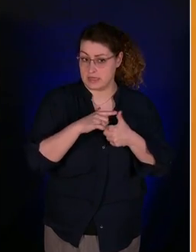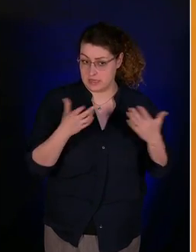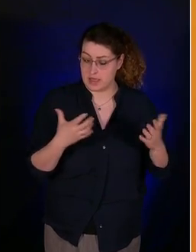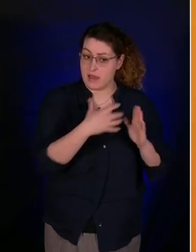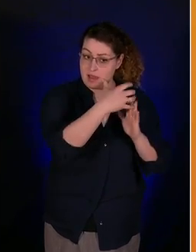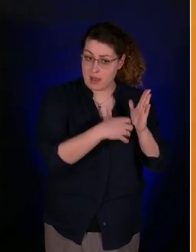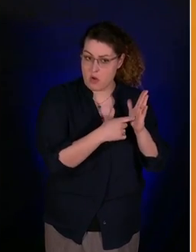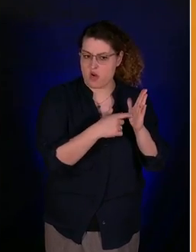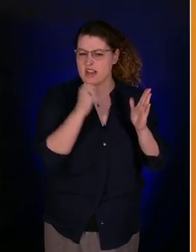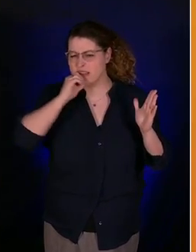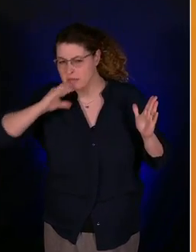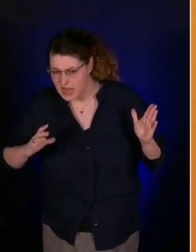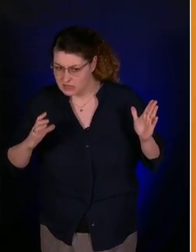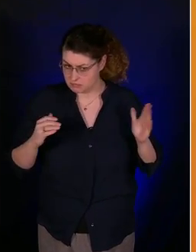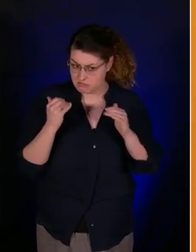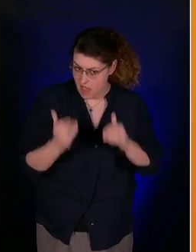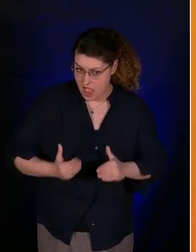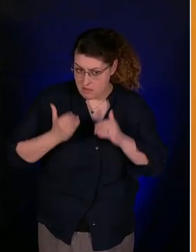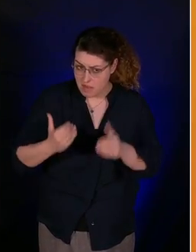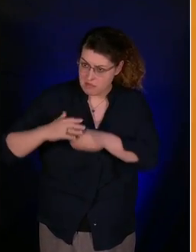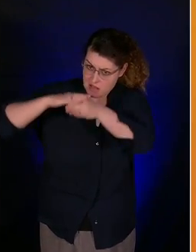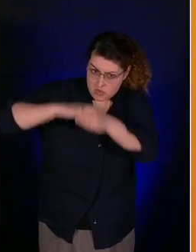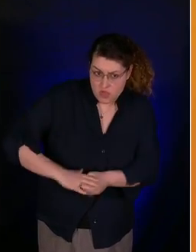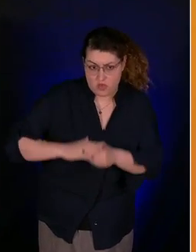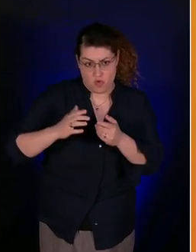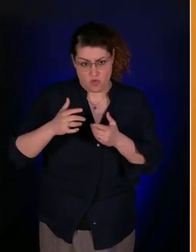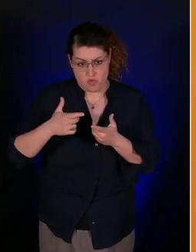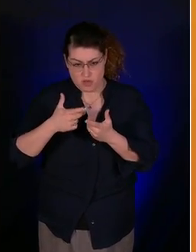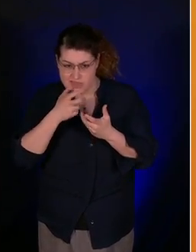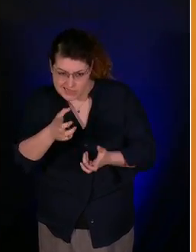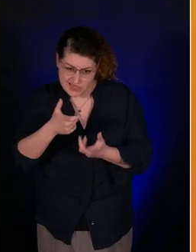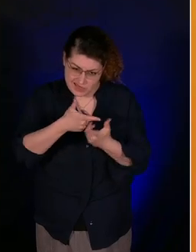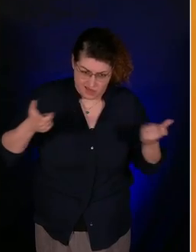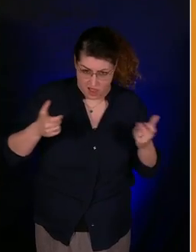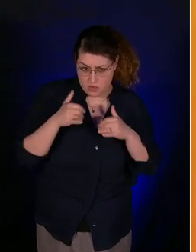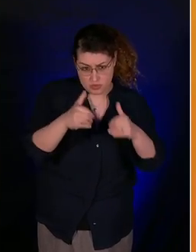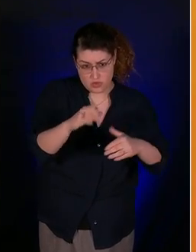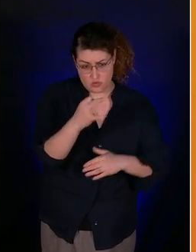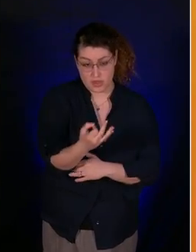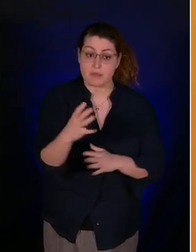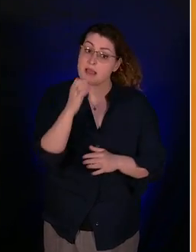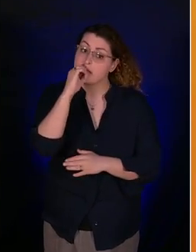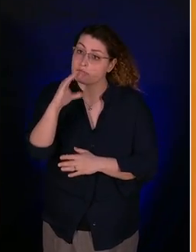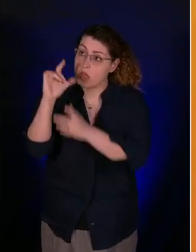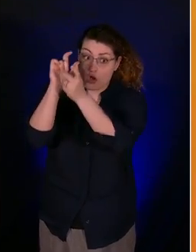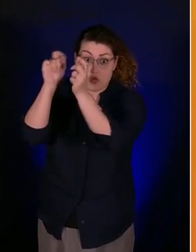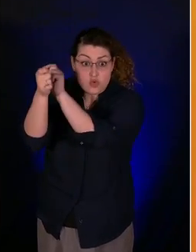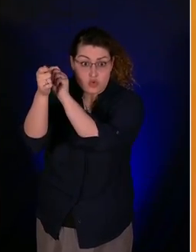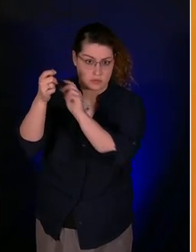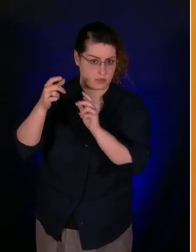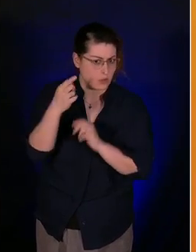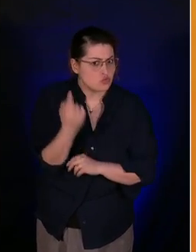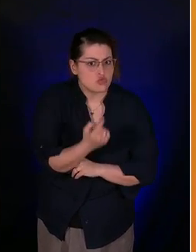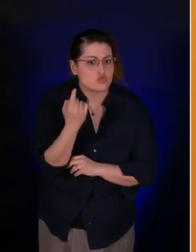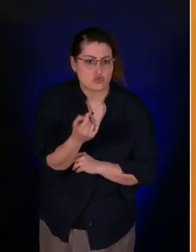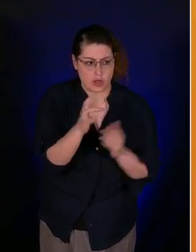rapport capitaliste, il y a des constantes, l'exploitation, l'accumulation, les crises, ça, c'est évident. Mais le capitalisme mute et se transforme en permanence, tous